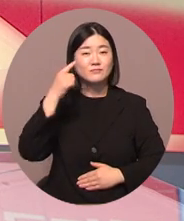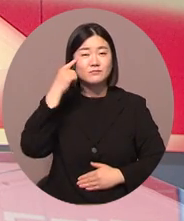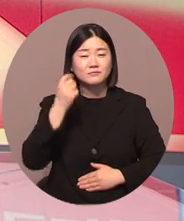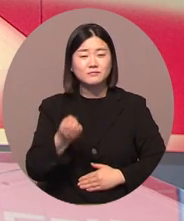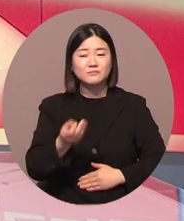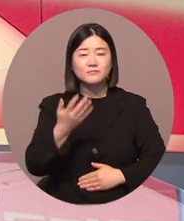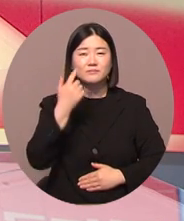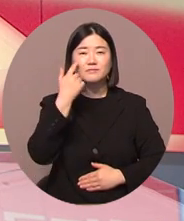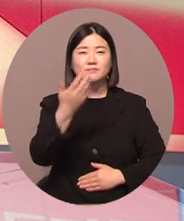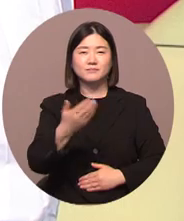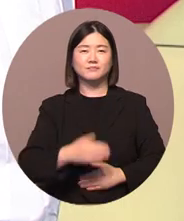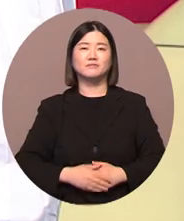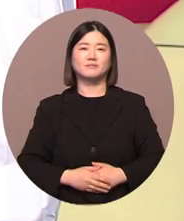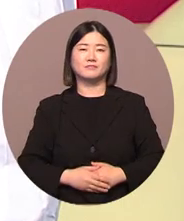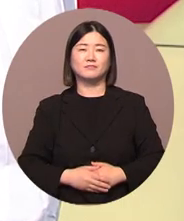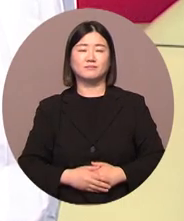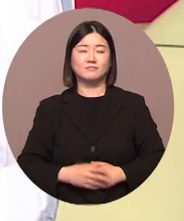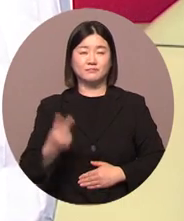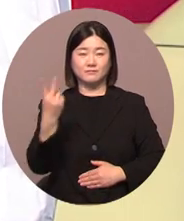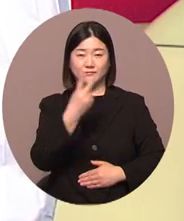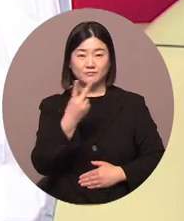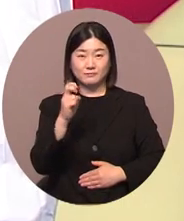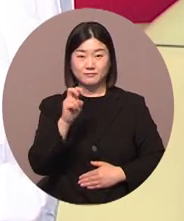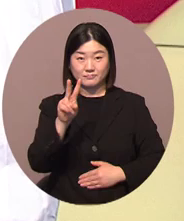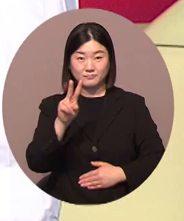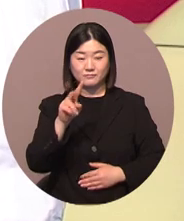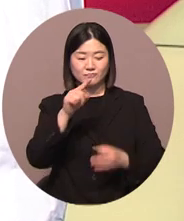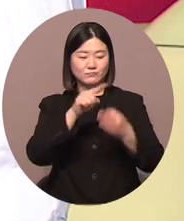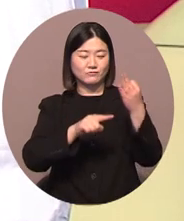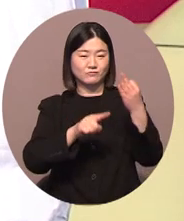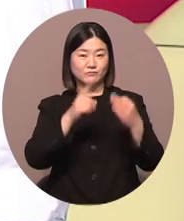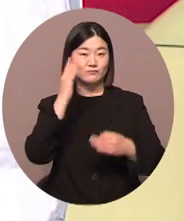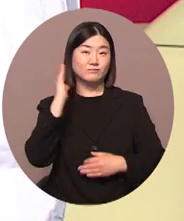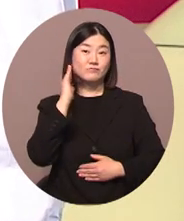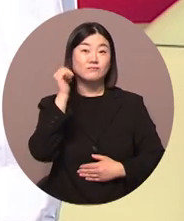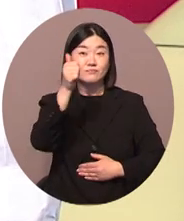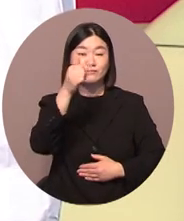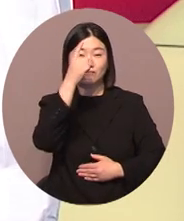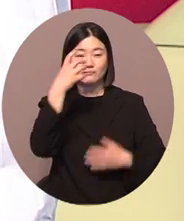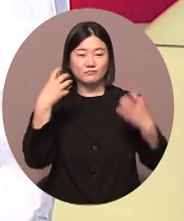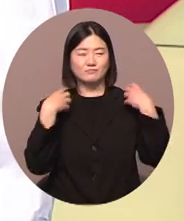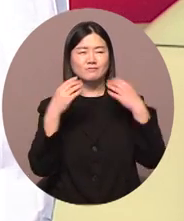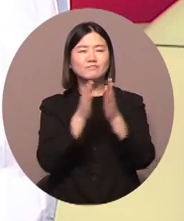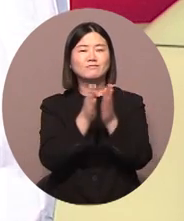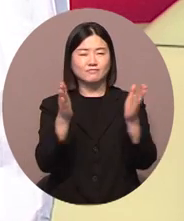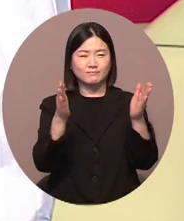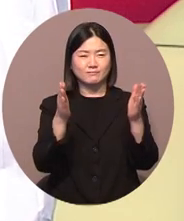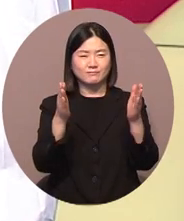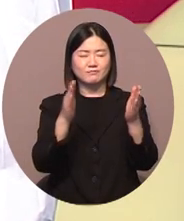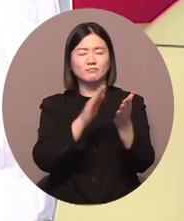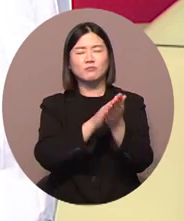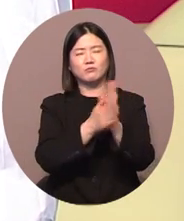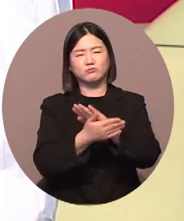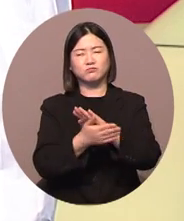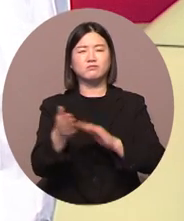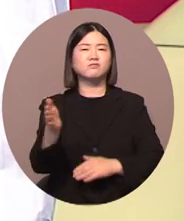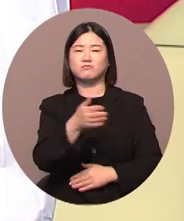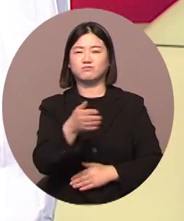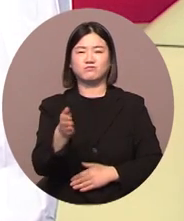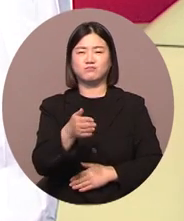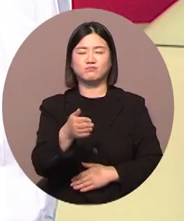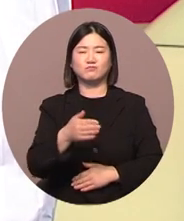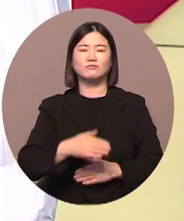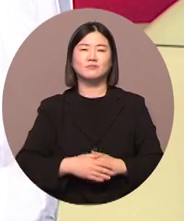이겨야 합니까 2022년 윤성열 정부가 출범했지만 변한게 하나도